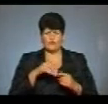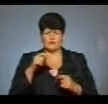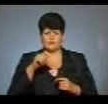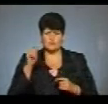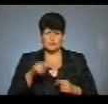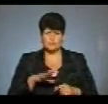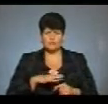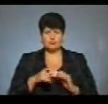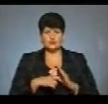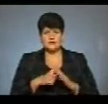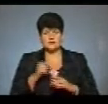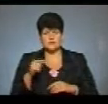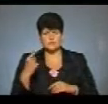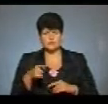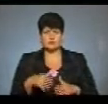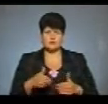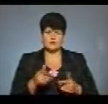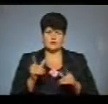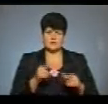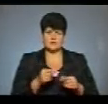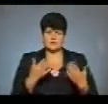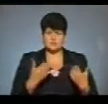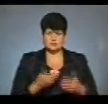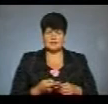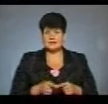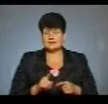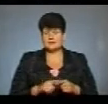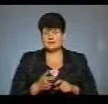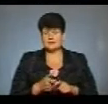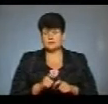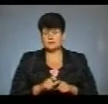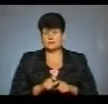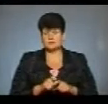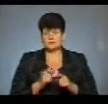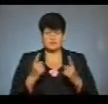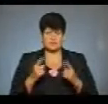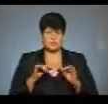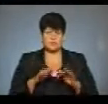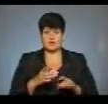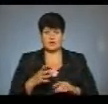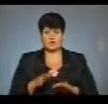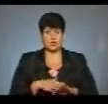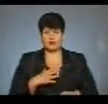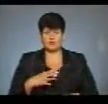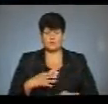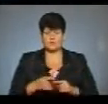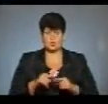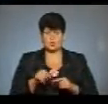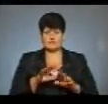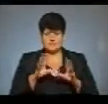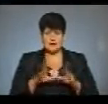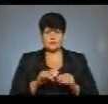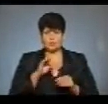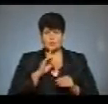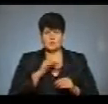тому йому запропонували поїхати на відпочинок. Це надзвичайно очікувана подія, я дуже довго чекав цього. Ну, в загальному мені поки